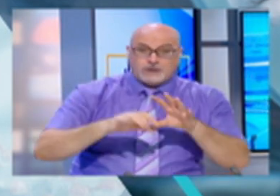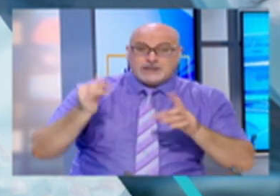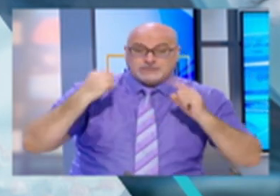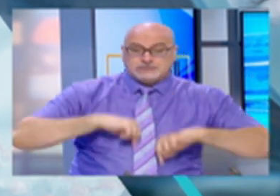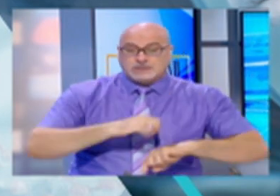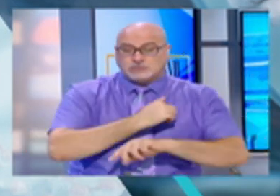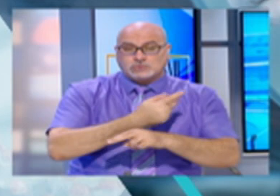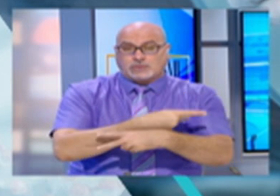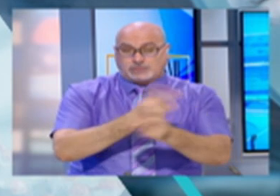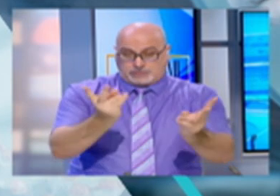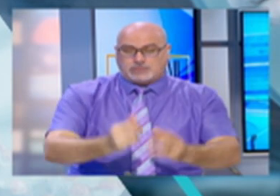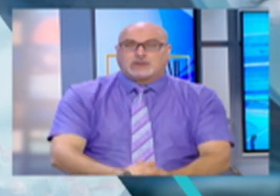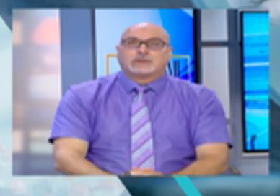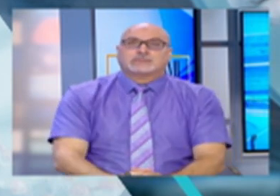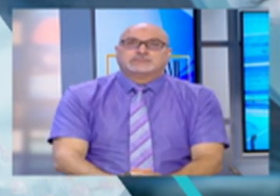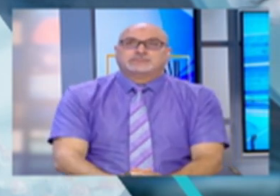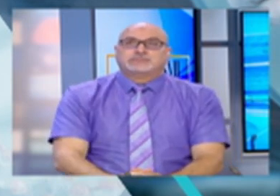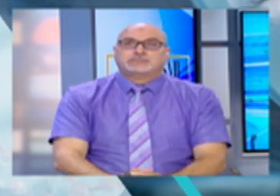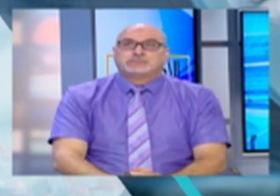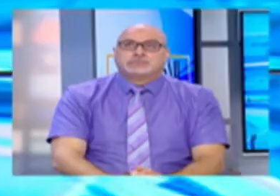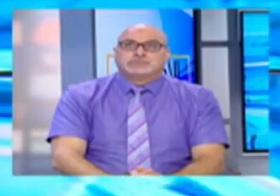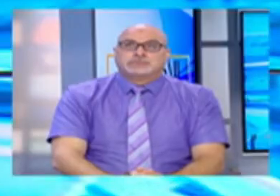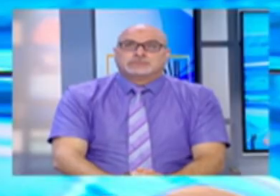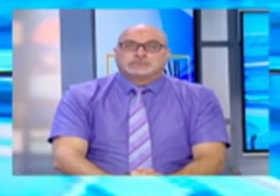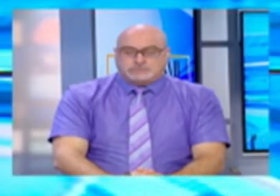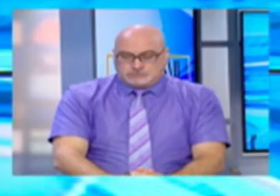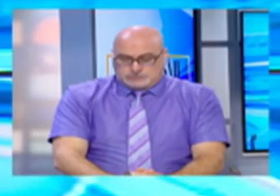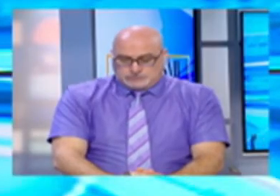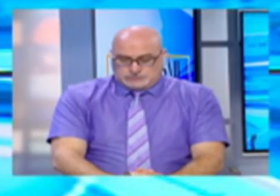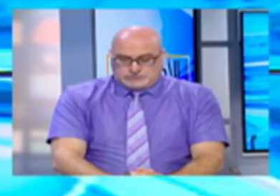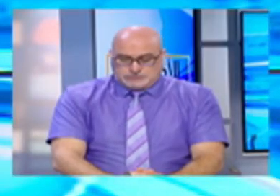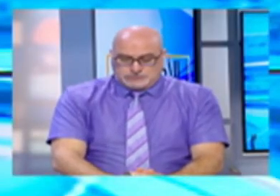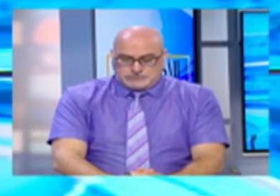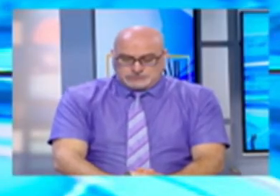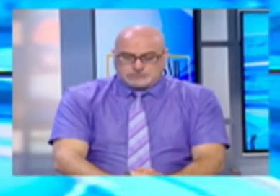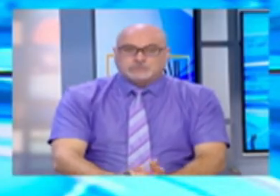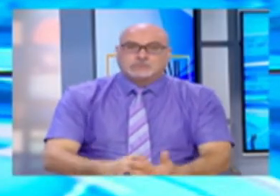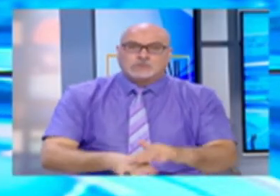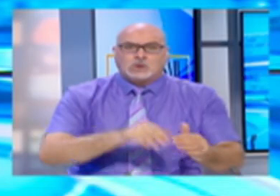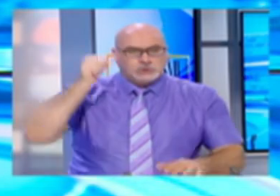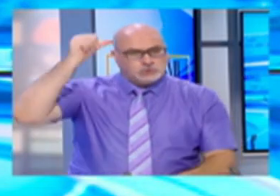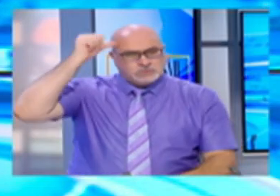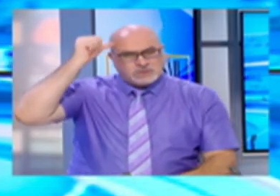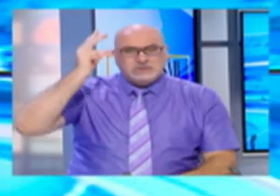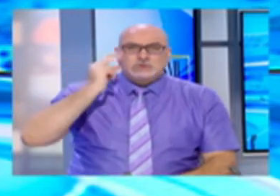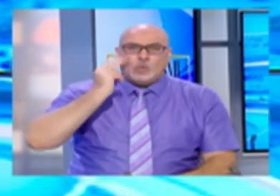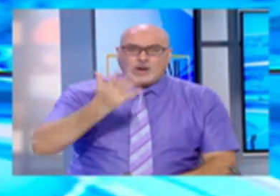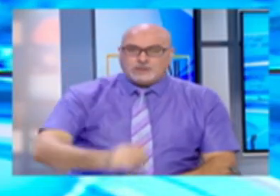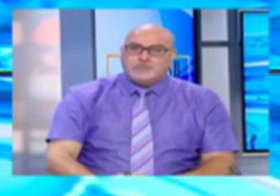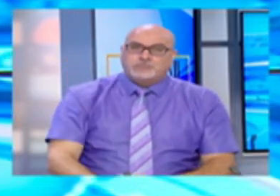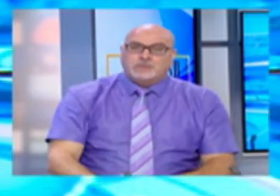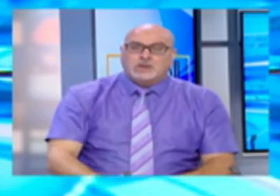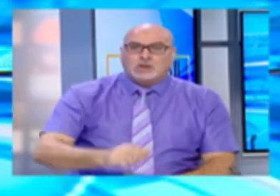والسكان وإصلاح المستشفيات. إلى الذاكرة الوطنية، حيث أكد المشاركون في